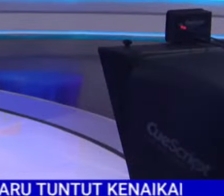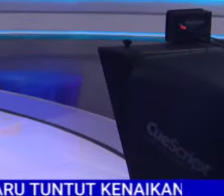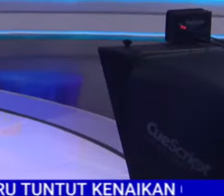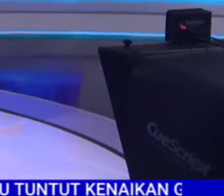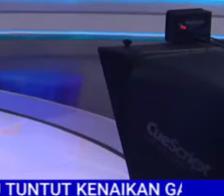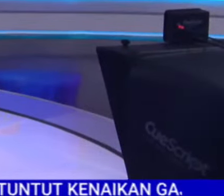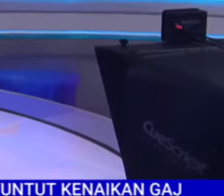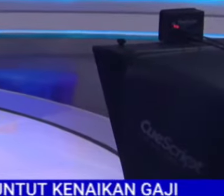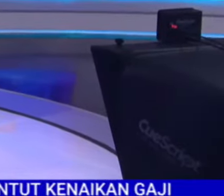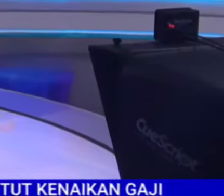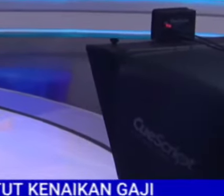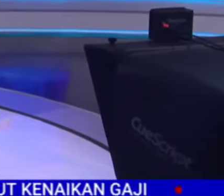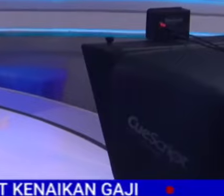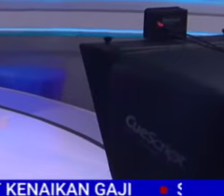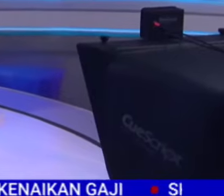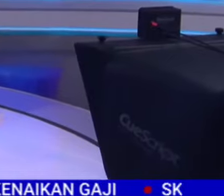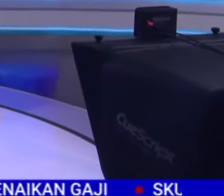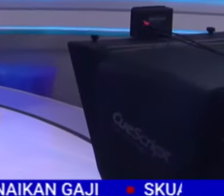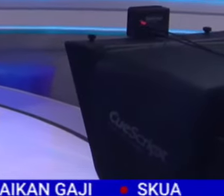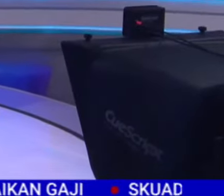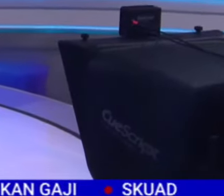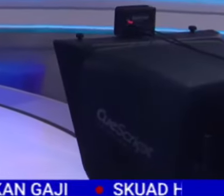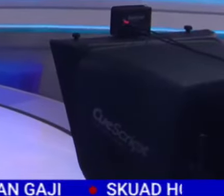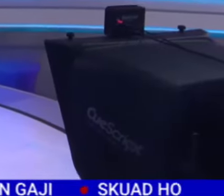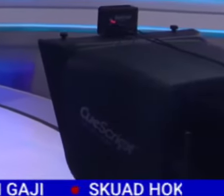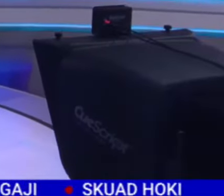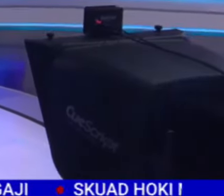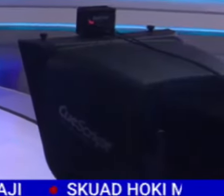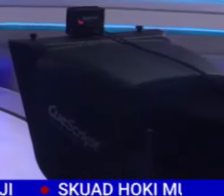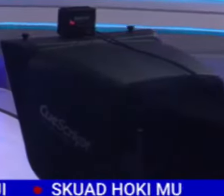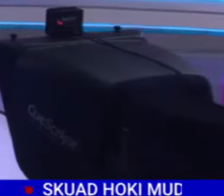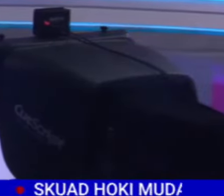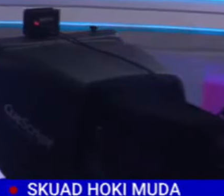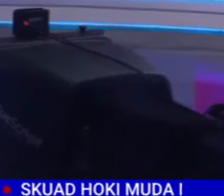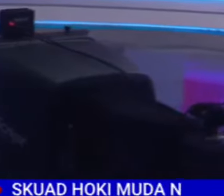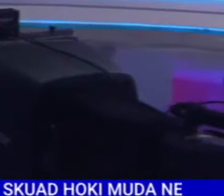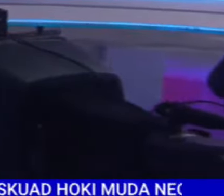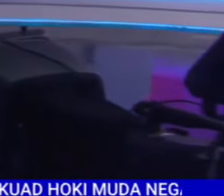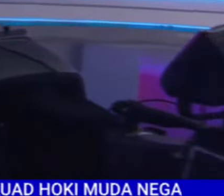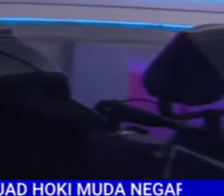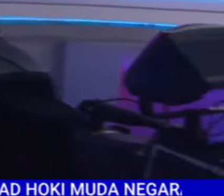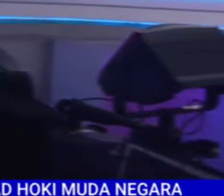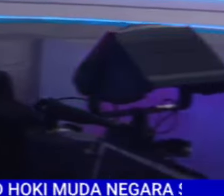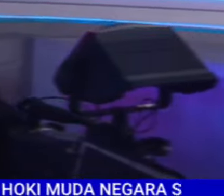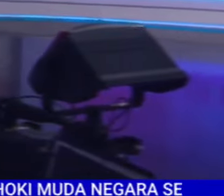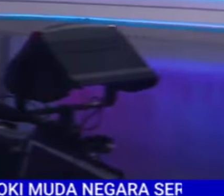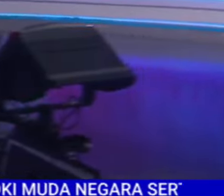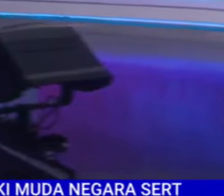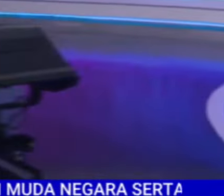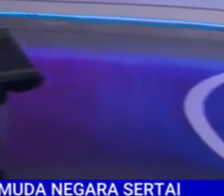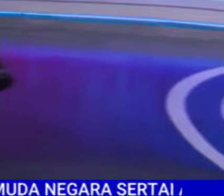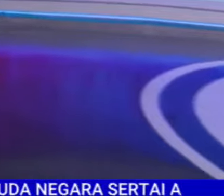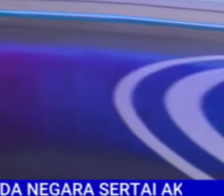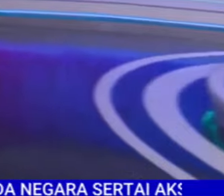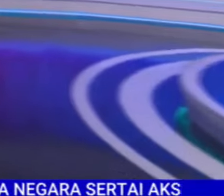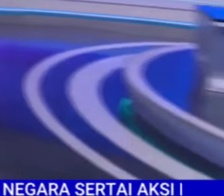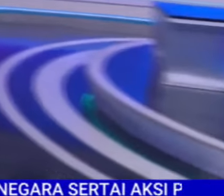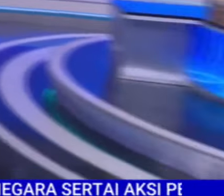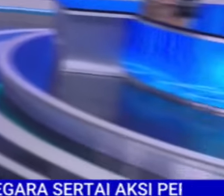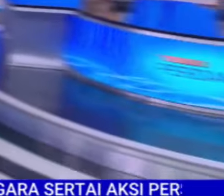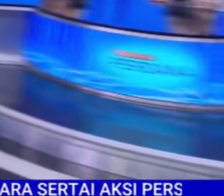Ya, saudara, edisi Sukan 19 Januari berakhir di sini. Saya Azamri Hussein, salam sukan dan salam perpaduan. Kita kembali bersama Fatil dan juga